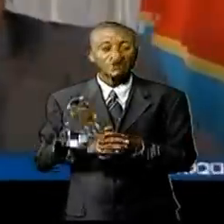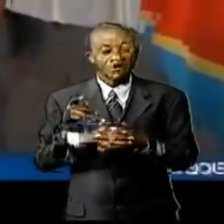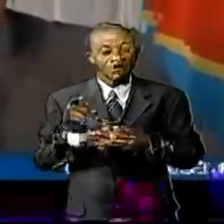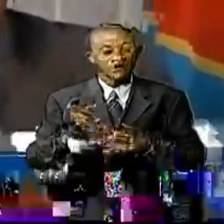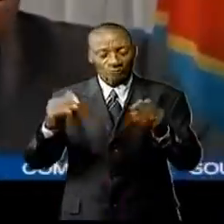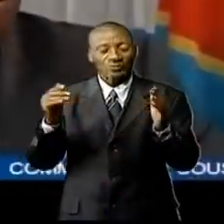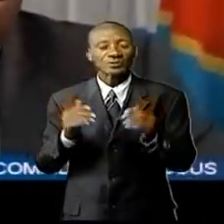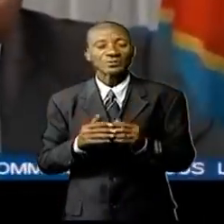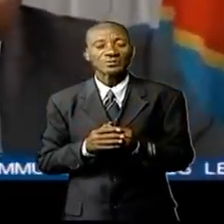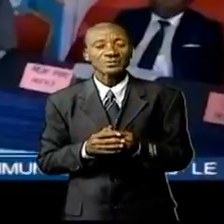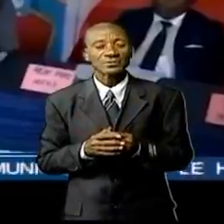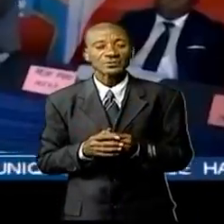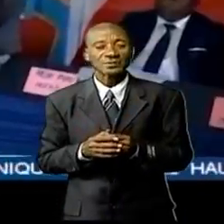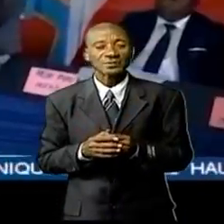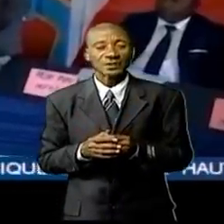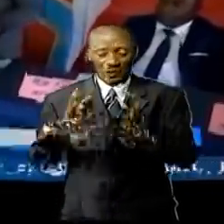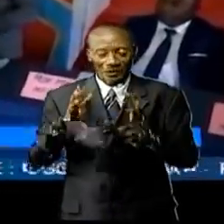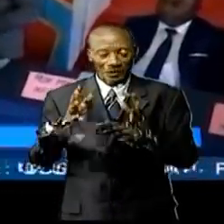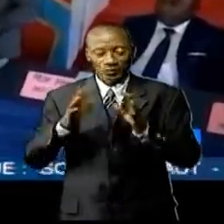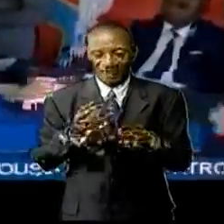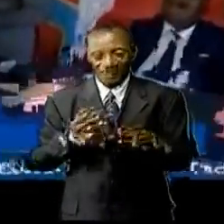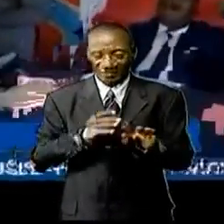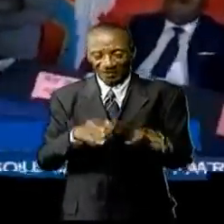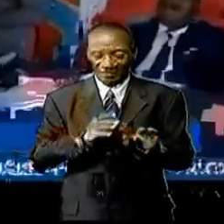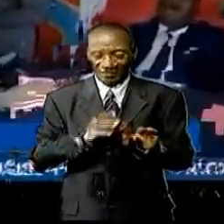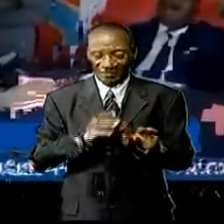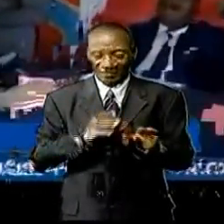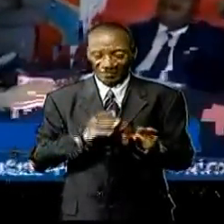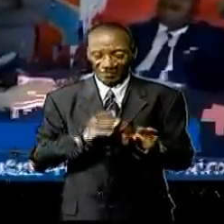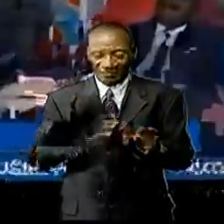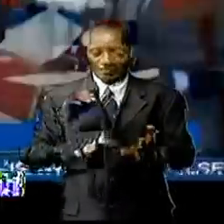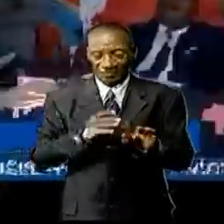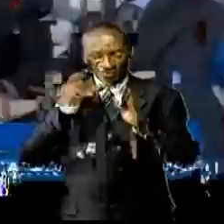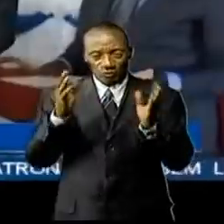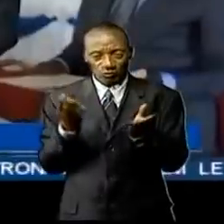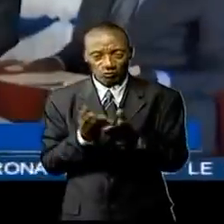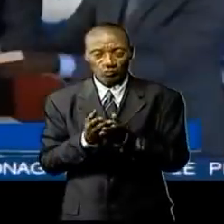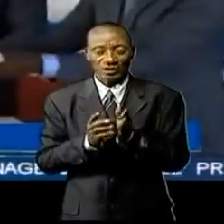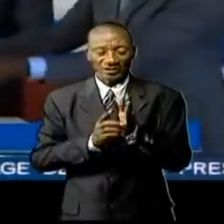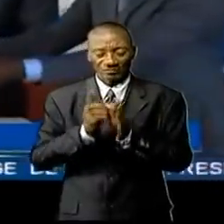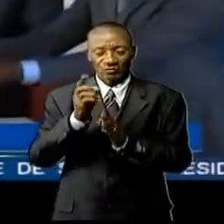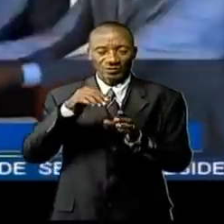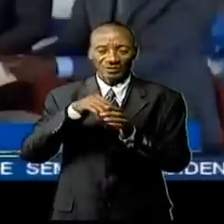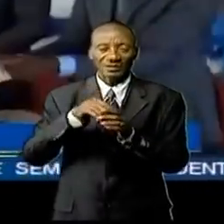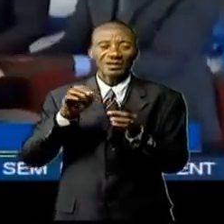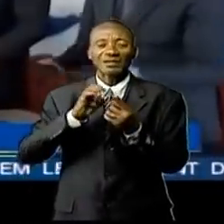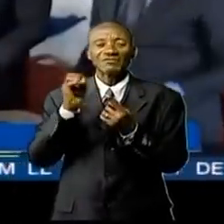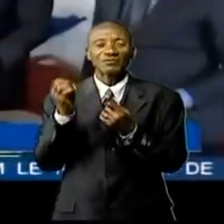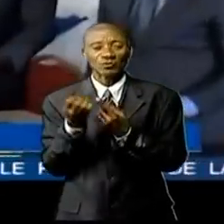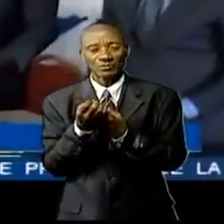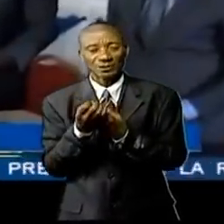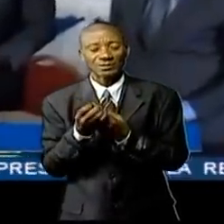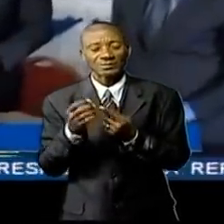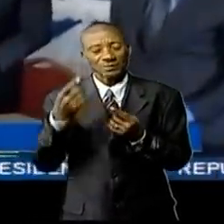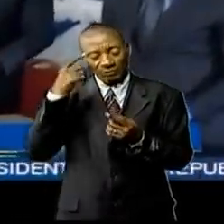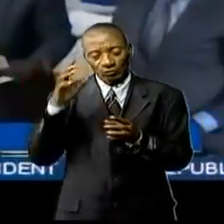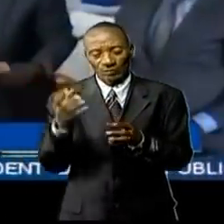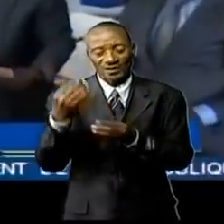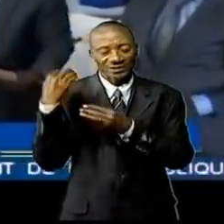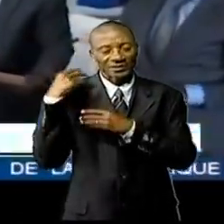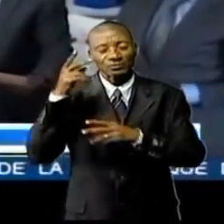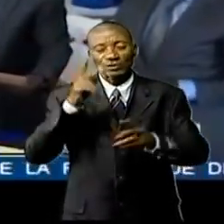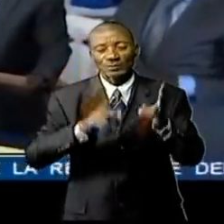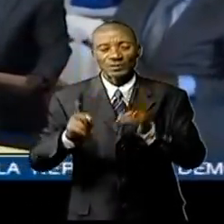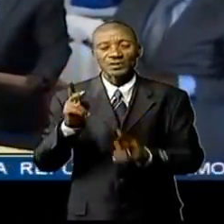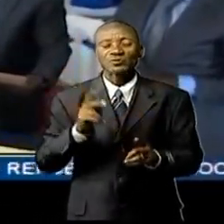aux attentes de tous les acteurs impliqués dans les secteurs de l'environnement, dont la prise en charge des populations des entités touchées par le